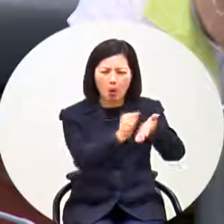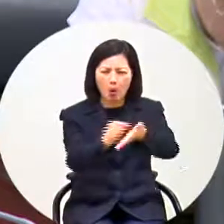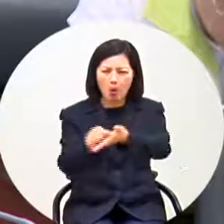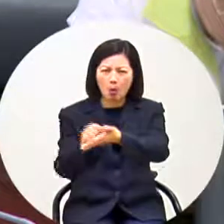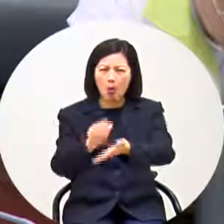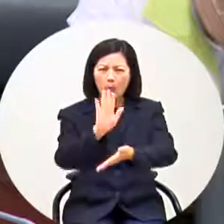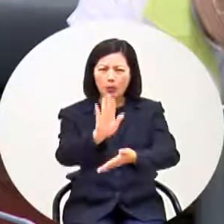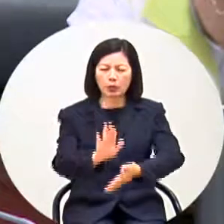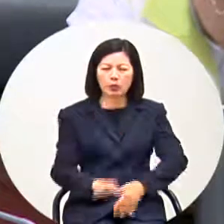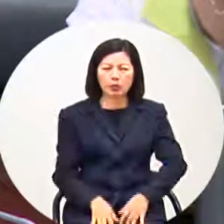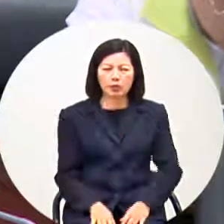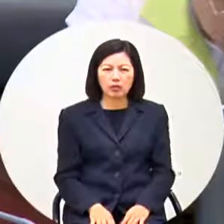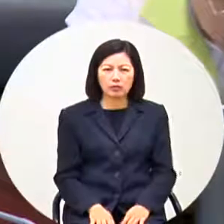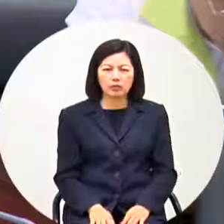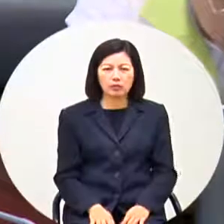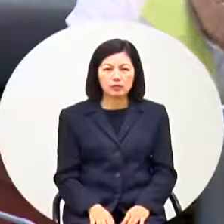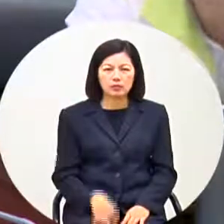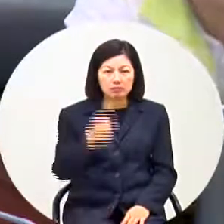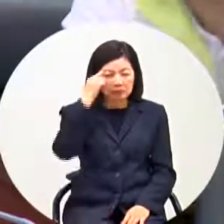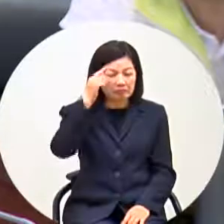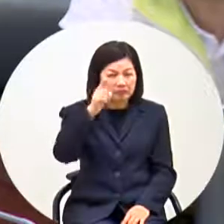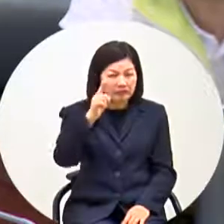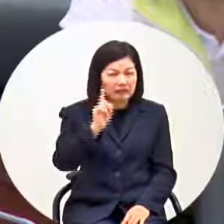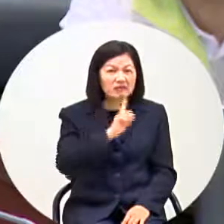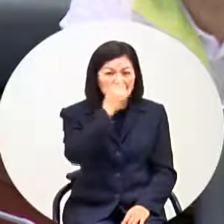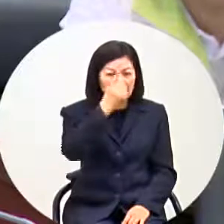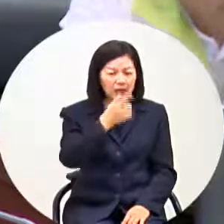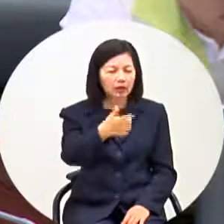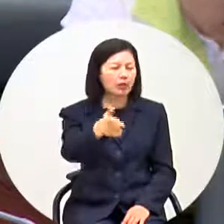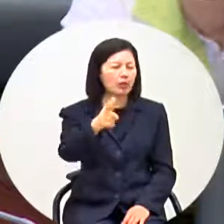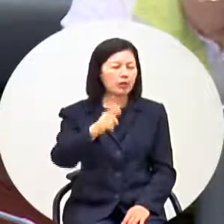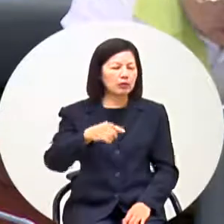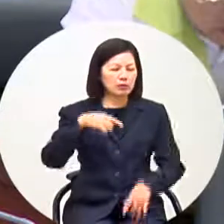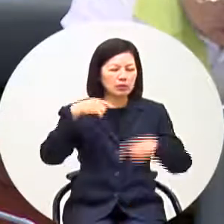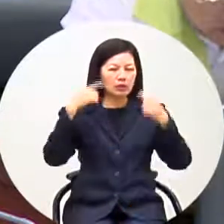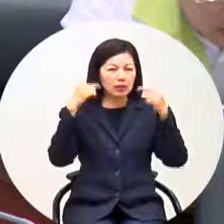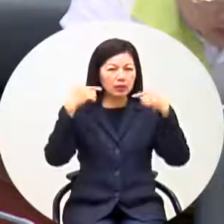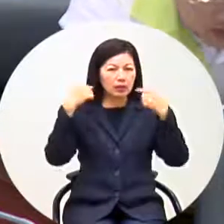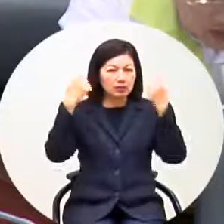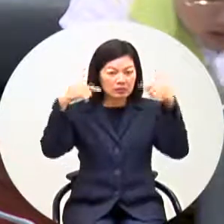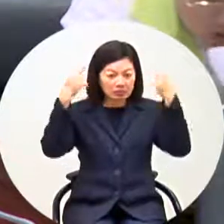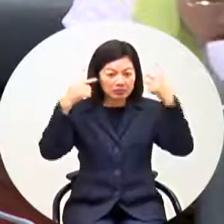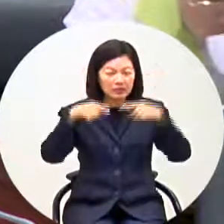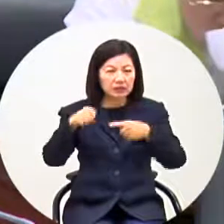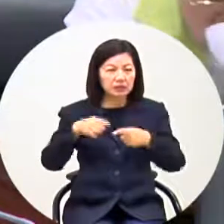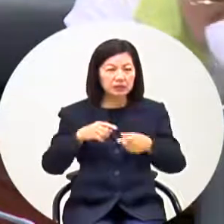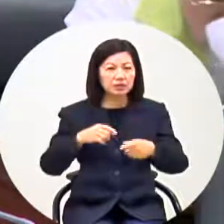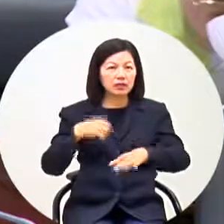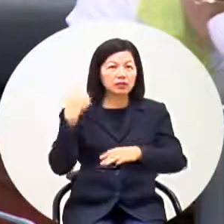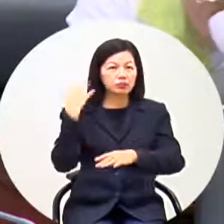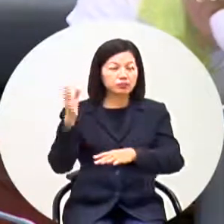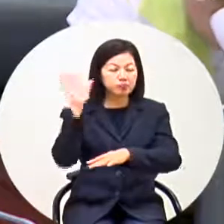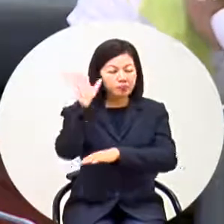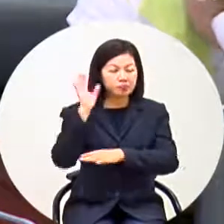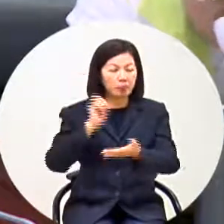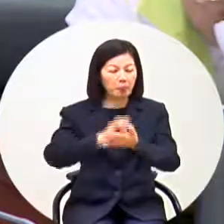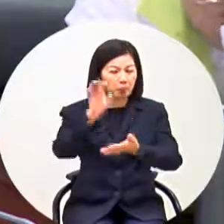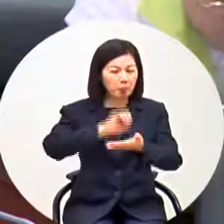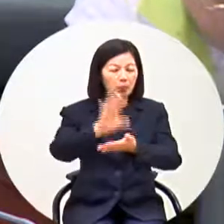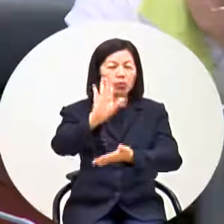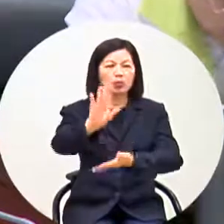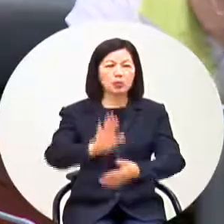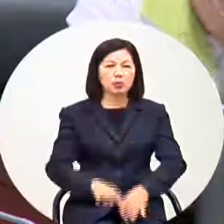经常都上新闻了哈。我也希望我们市长还有我们市府团队哦，要特别来关心哦。所以本